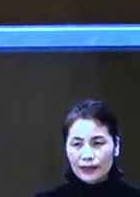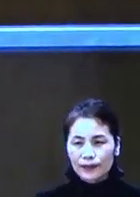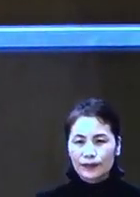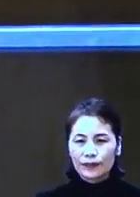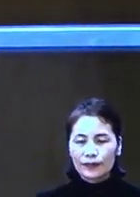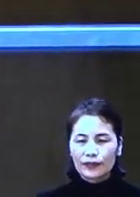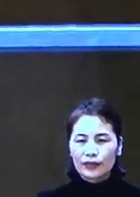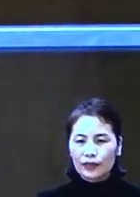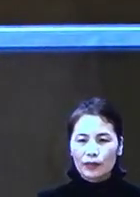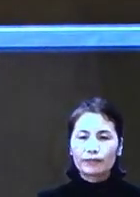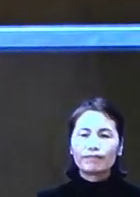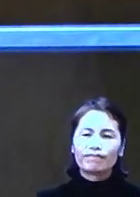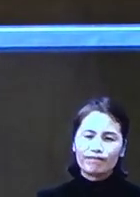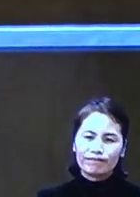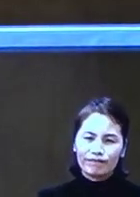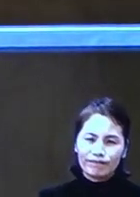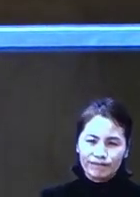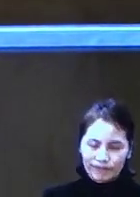가슴이 아픕니다.